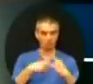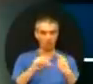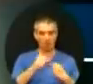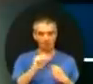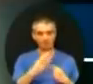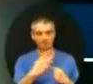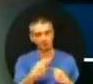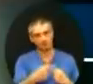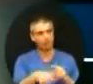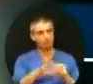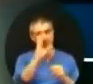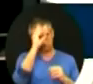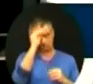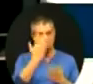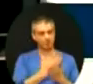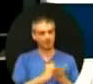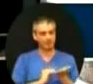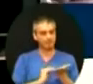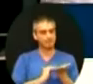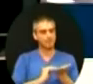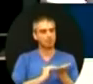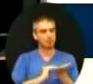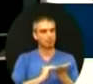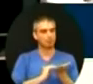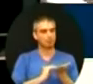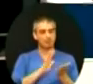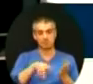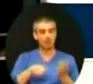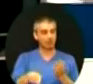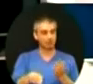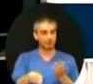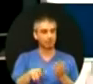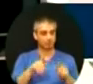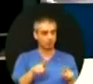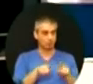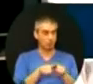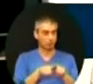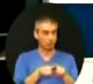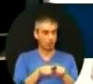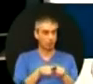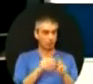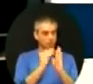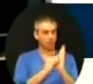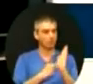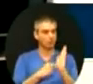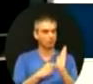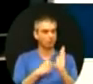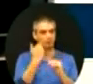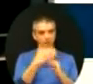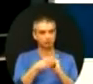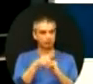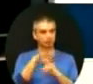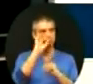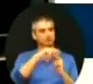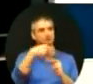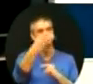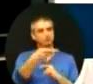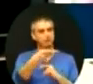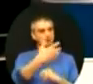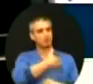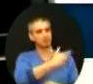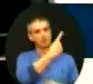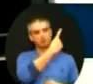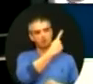וג', אתה מוצא איזה בחור שמרוויח שכר מינימום, מגדל את ילדיו גם באותם נתונים, ובסופו של דבר אתה מוצא בצד השני איזה